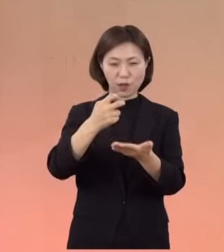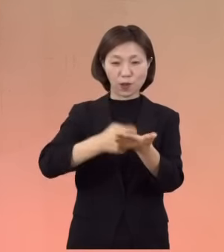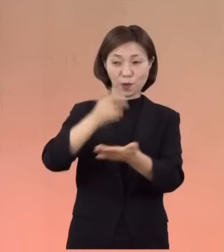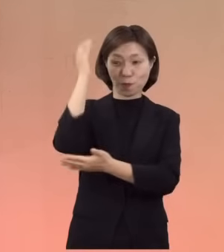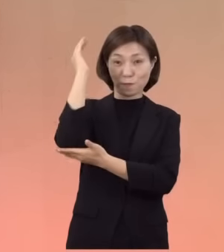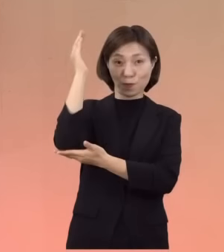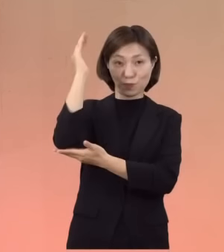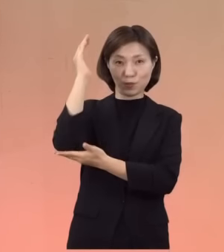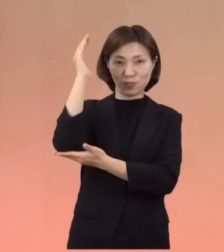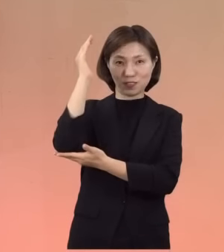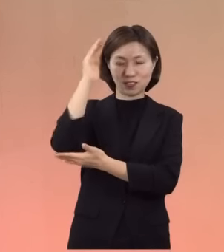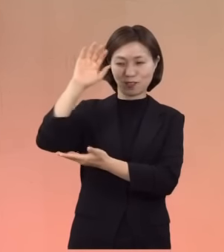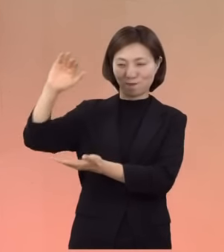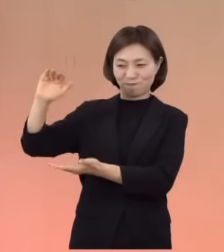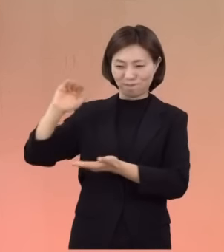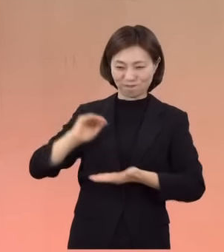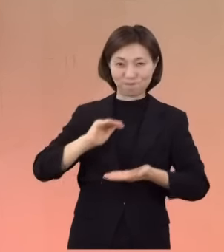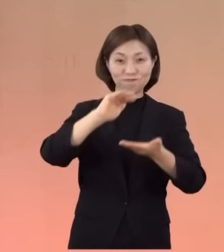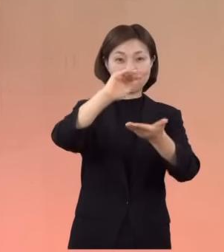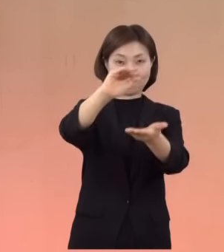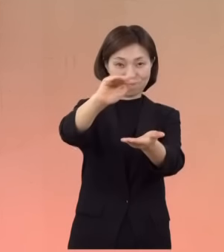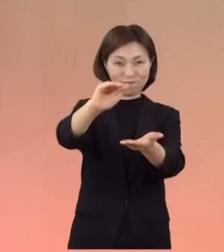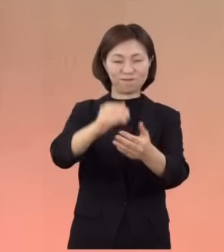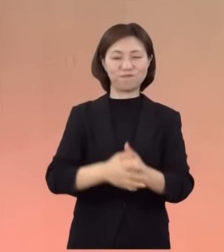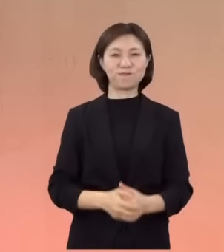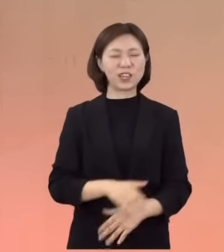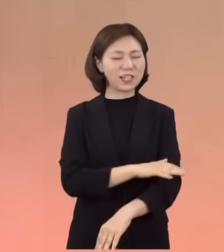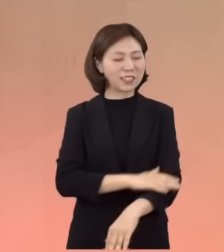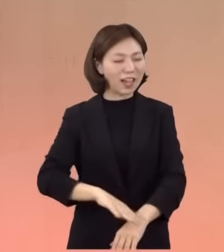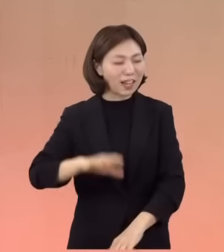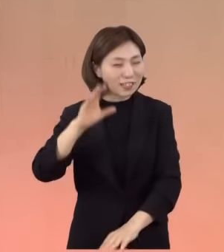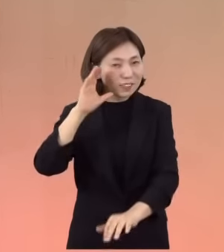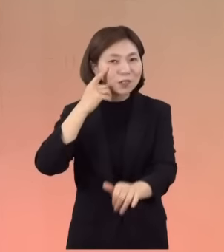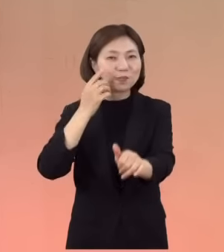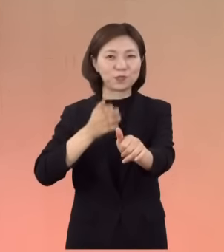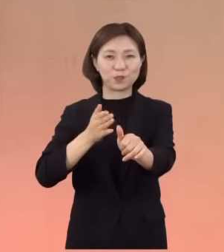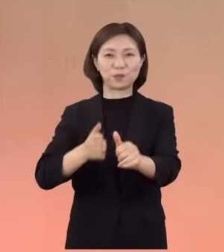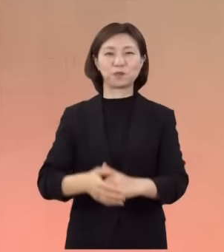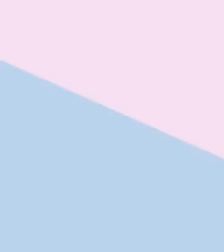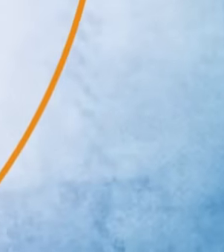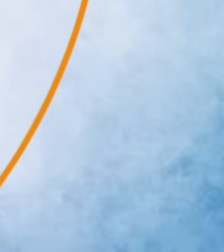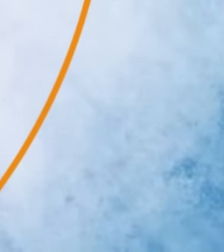한번 마음을 집중해서 잘 경청해 보시기